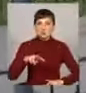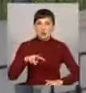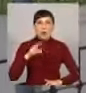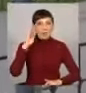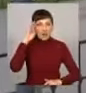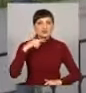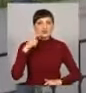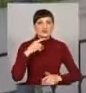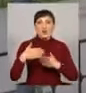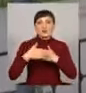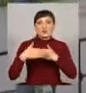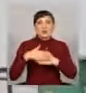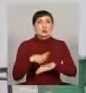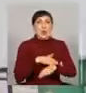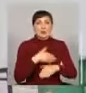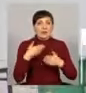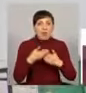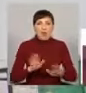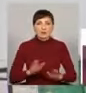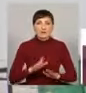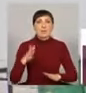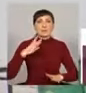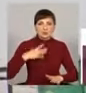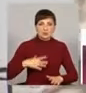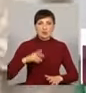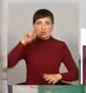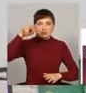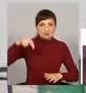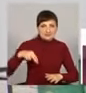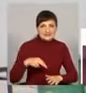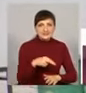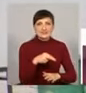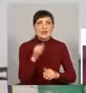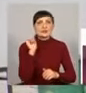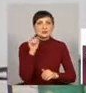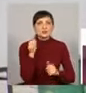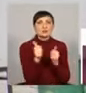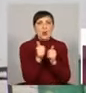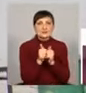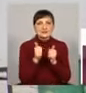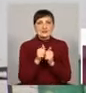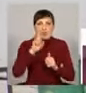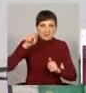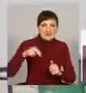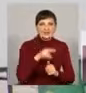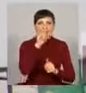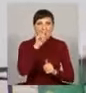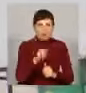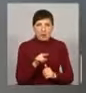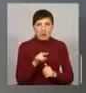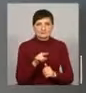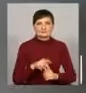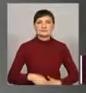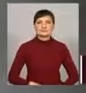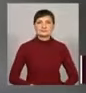парень дверь квартире долго не открывали ему пришлось спуститься этажом ниже достучаться до соседи и перелезть через окно их квартиры